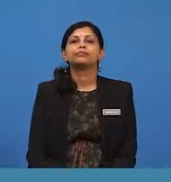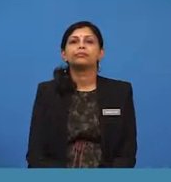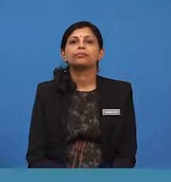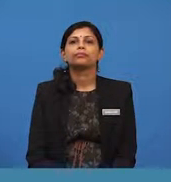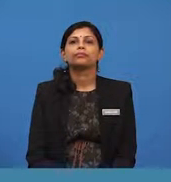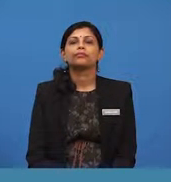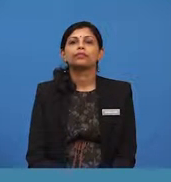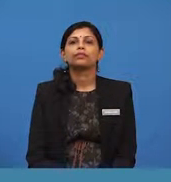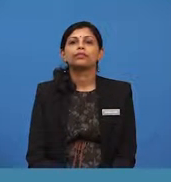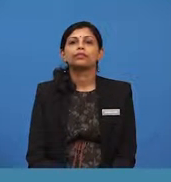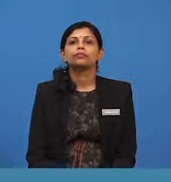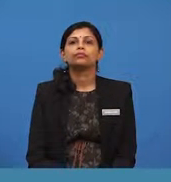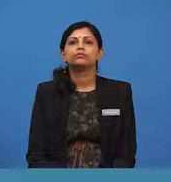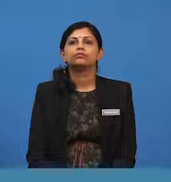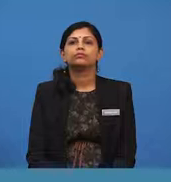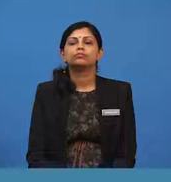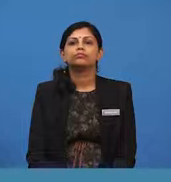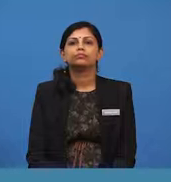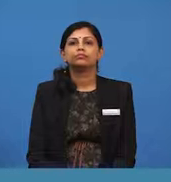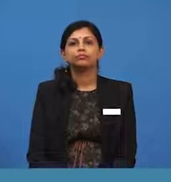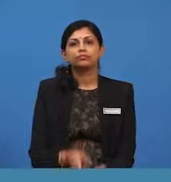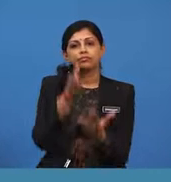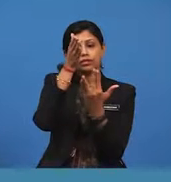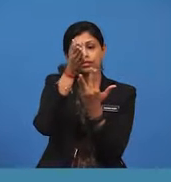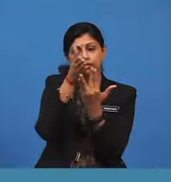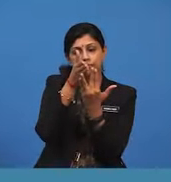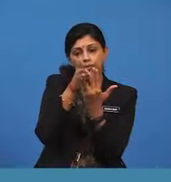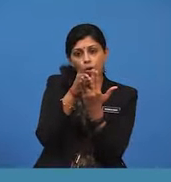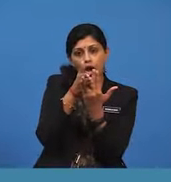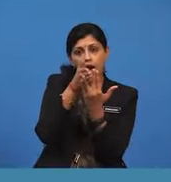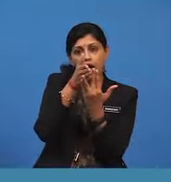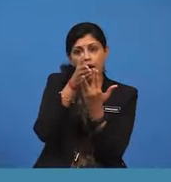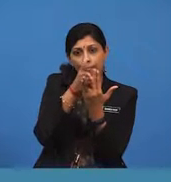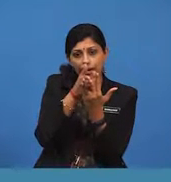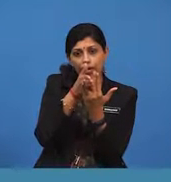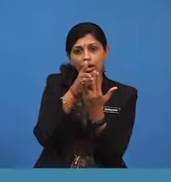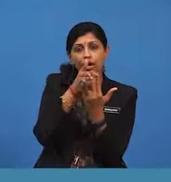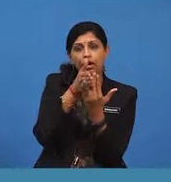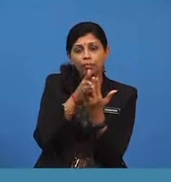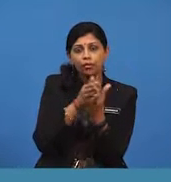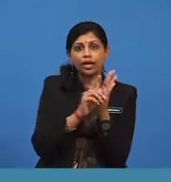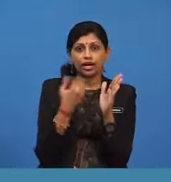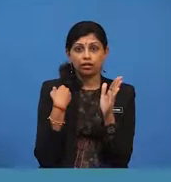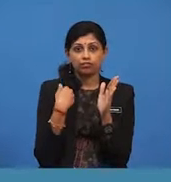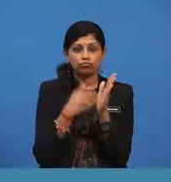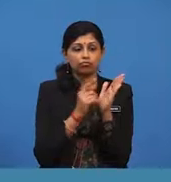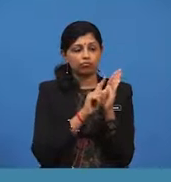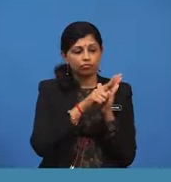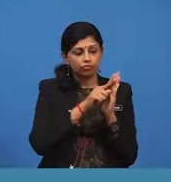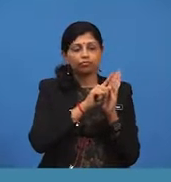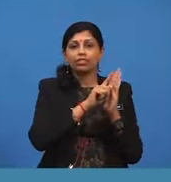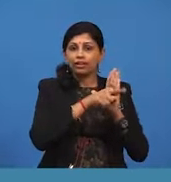Seterusnya, begitu juga apabila dawai digerakkan ke bawah, terdapat pesongan pada penunjuk